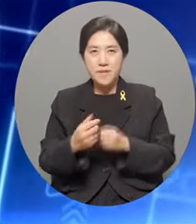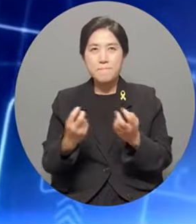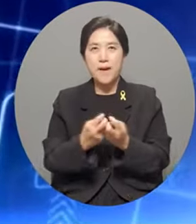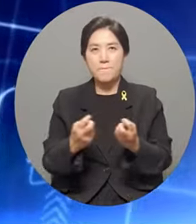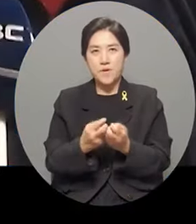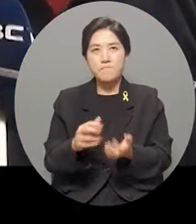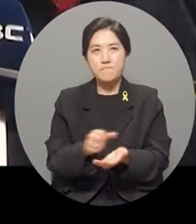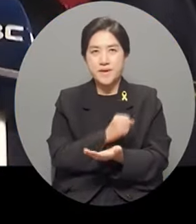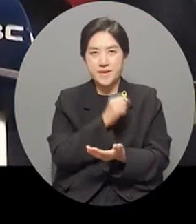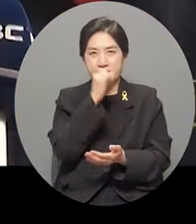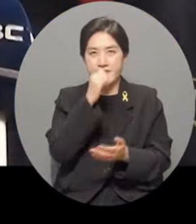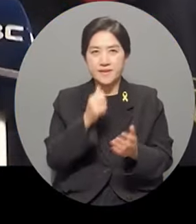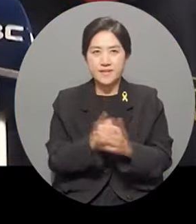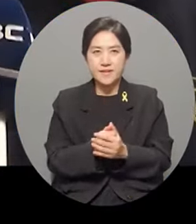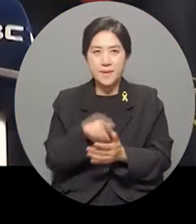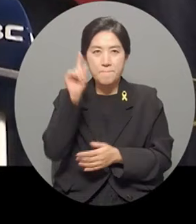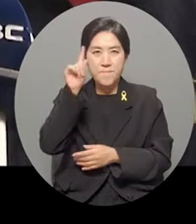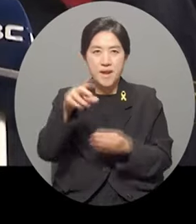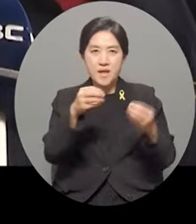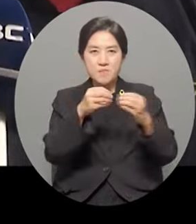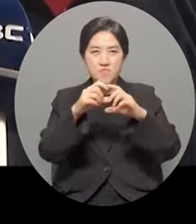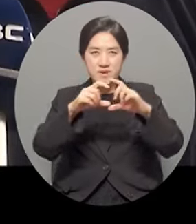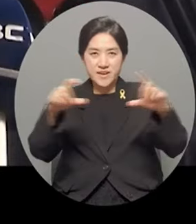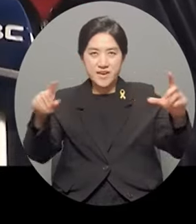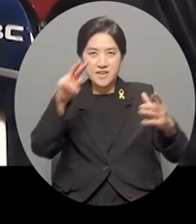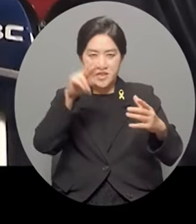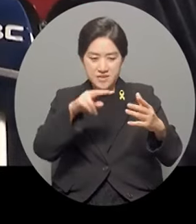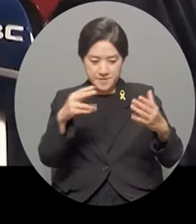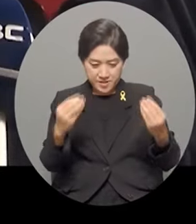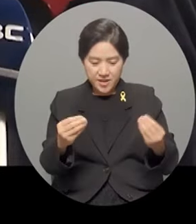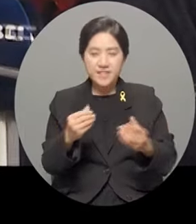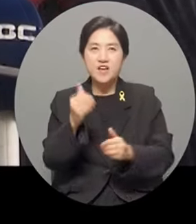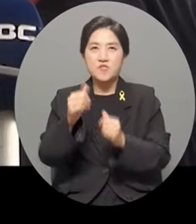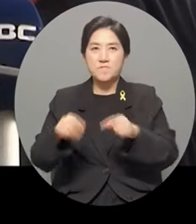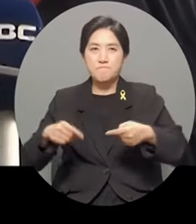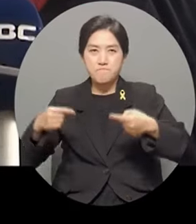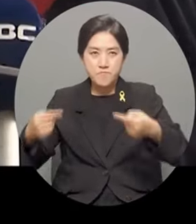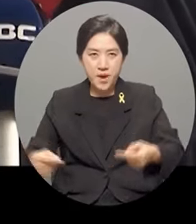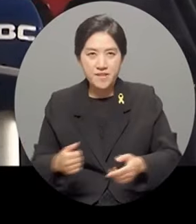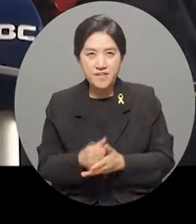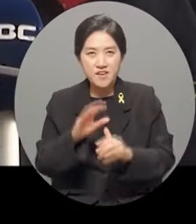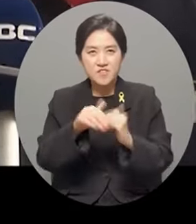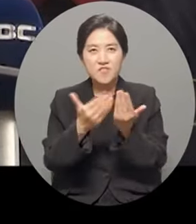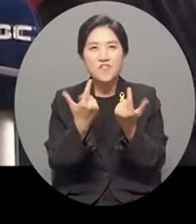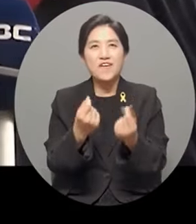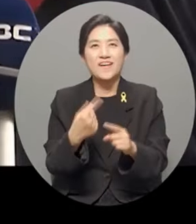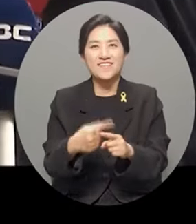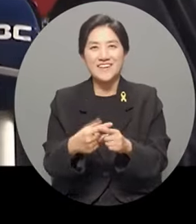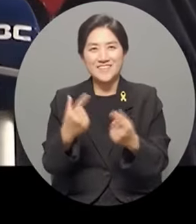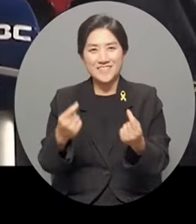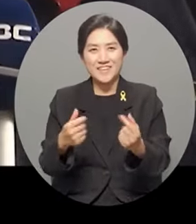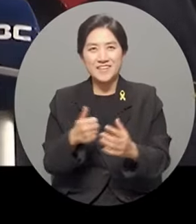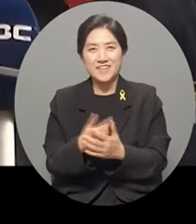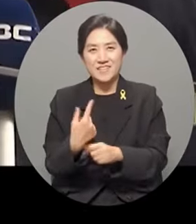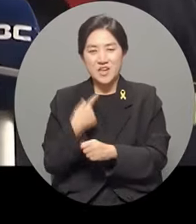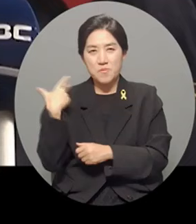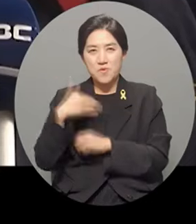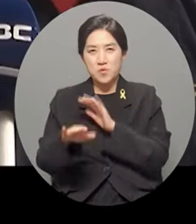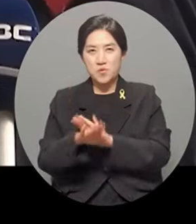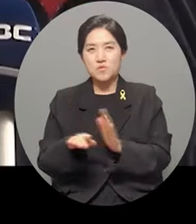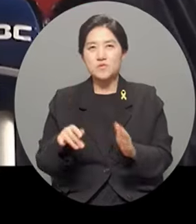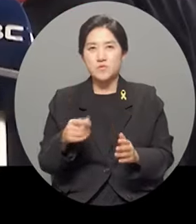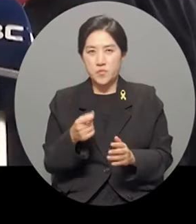찾았습니다. 매일 딱 한 문단씩만 읽으면서 경기에 들어가는데 성경책 같은 존재이지 않나. 작년부터 오른손